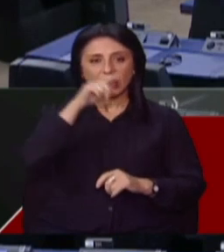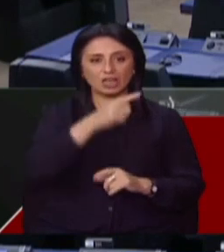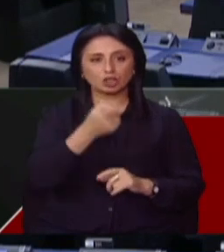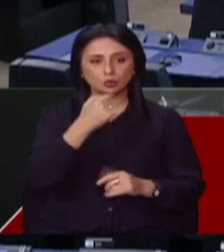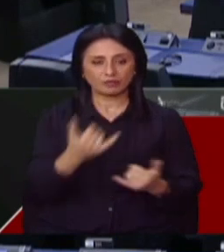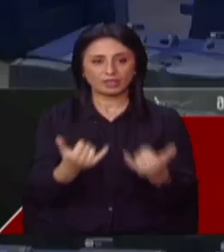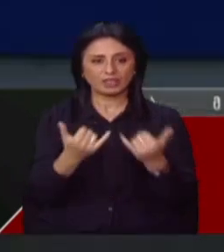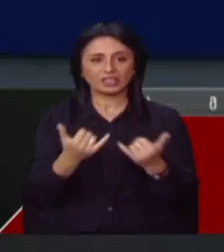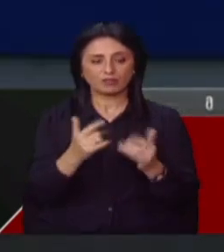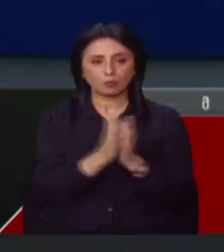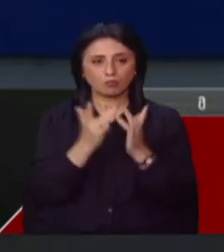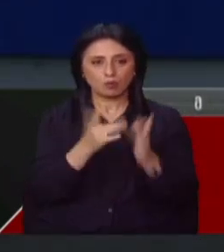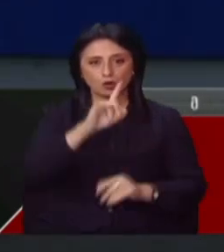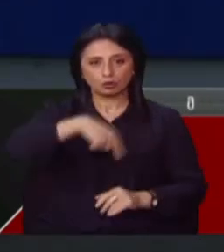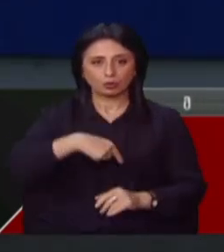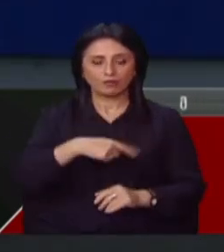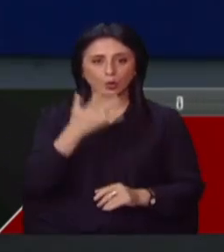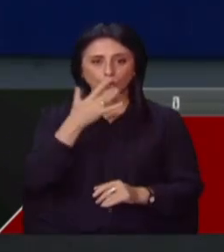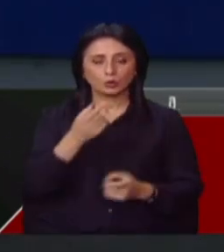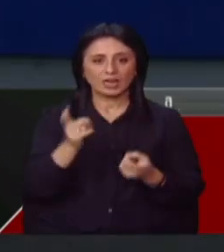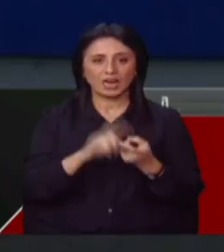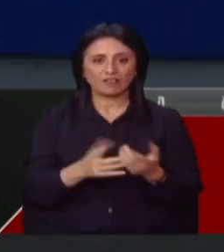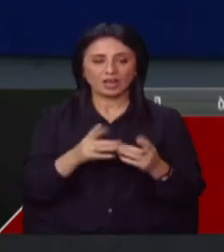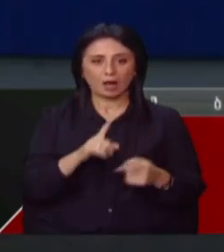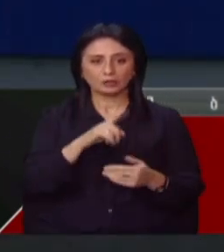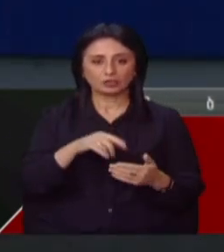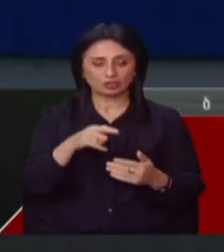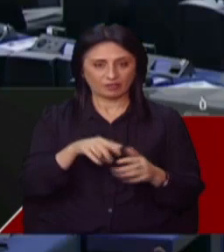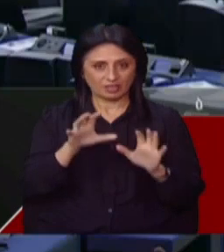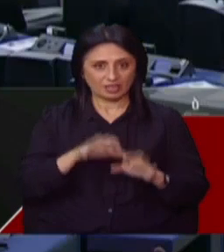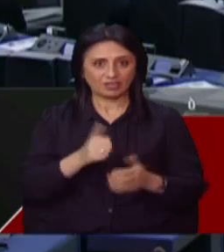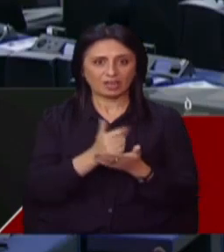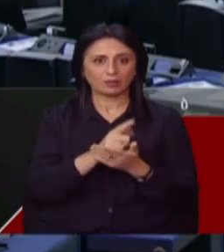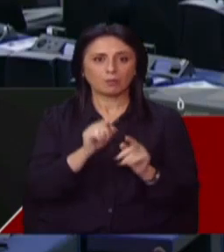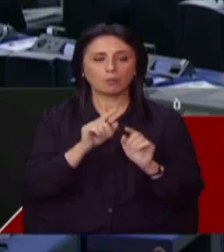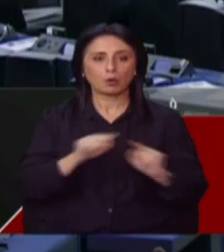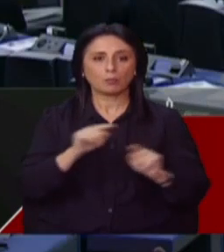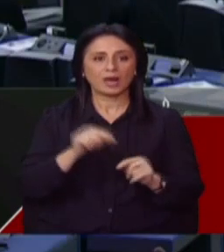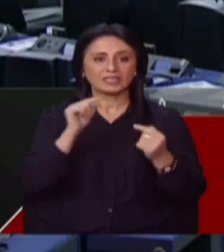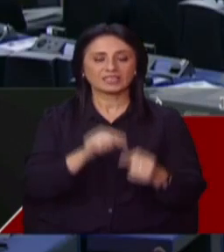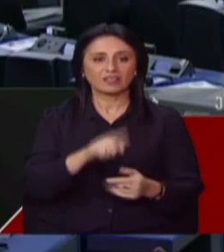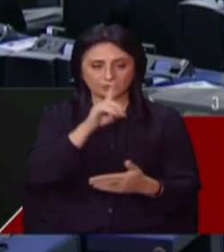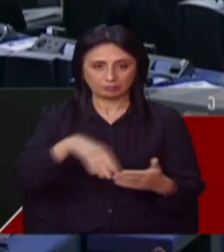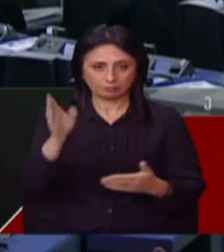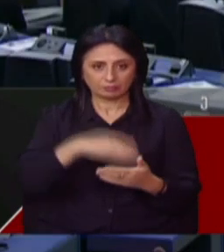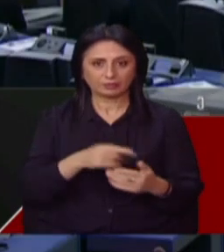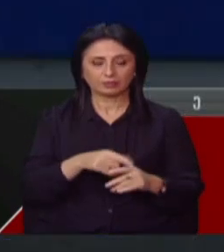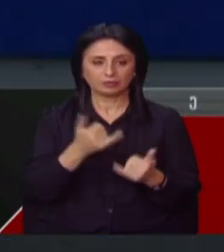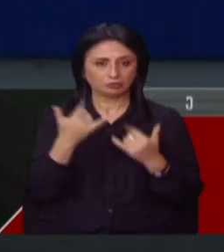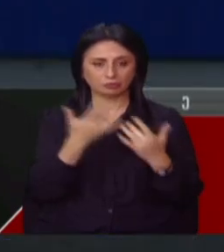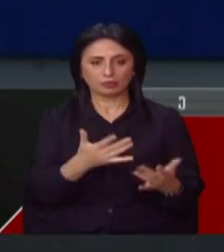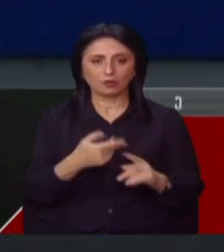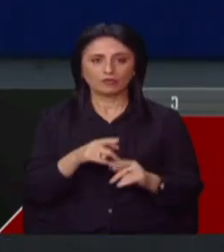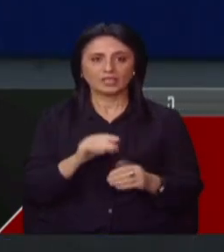ხელისუფლებისგან დაუყოვნებლივ მოითხოვს, როგორც უცხოური გავლენის გამჭვირვების, ისე ლგბტ პროპაგანდის წინააღმდეგ მიმართული კანონების